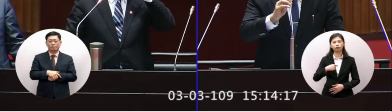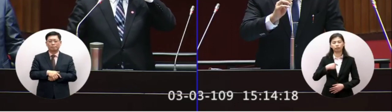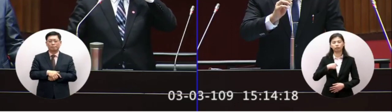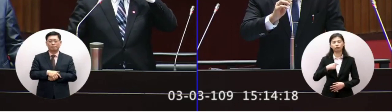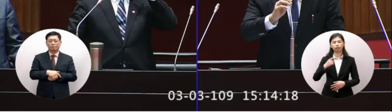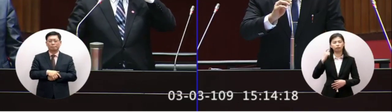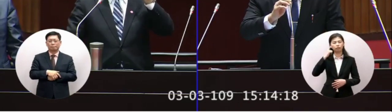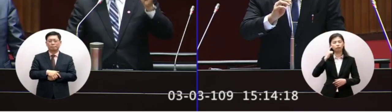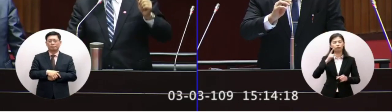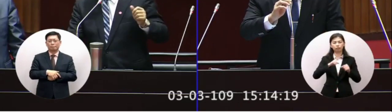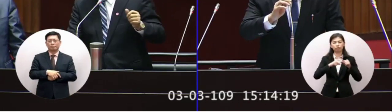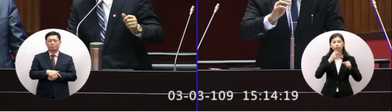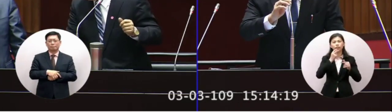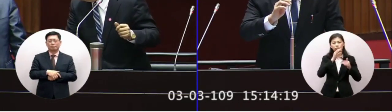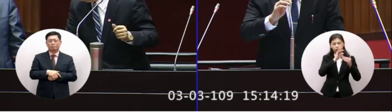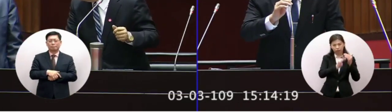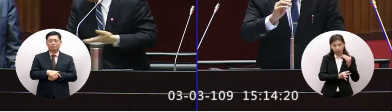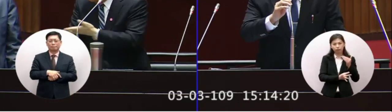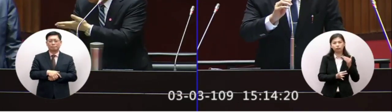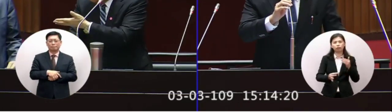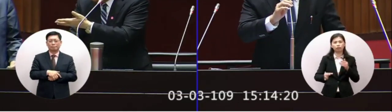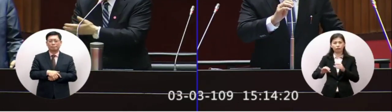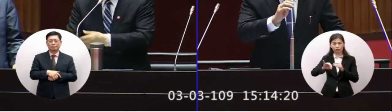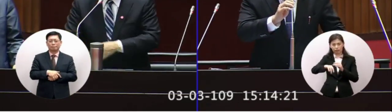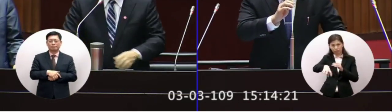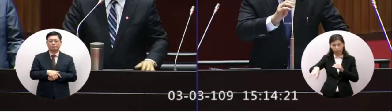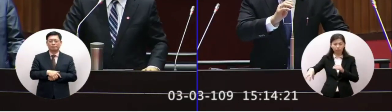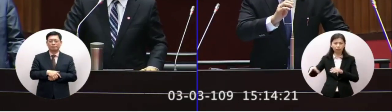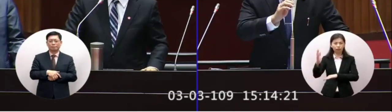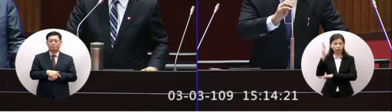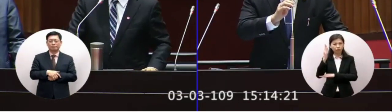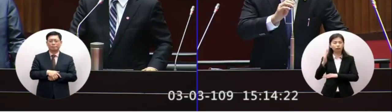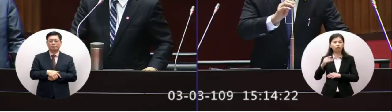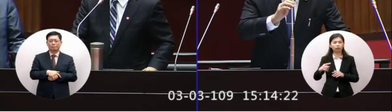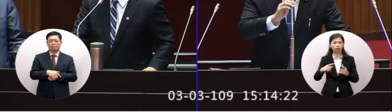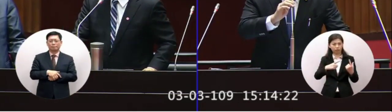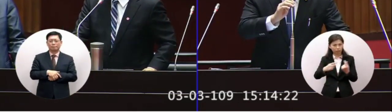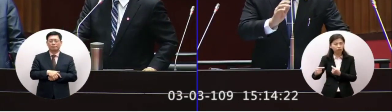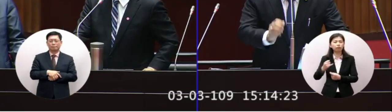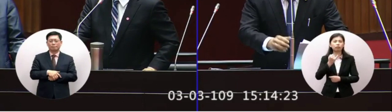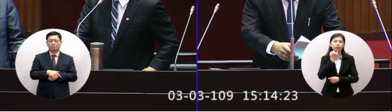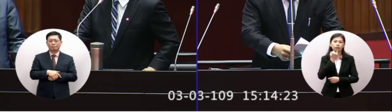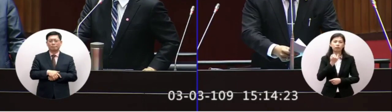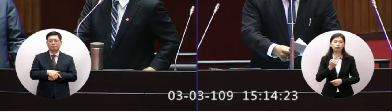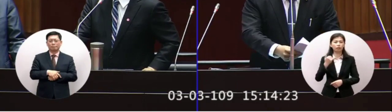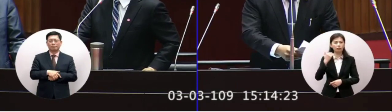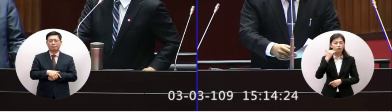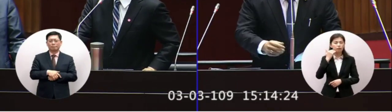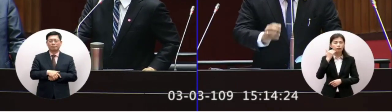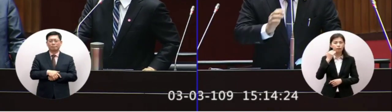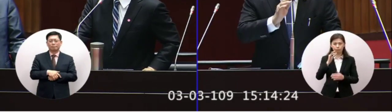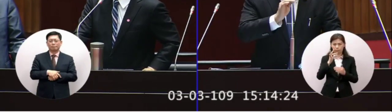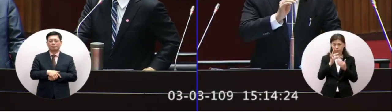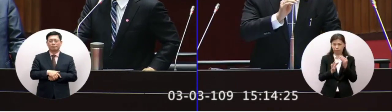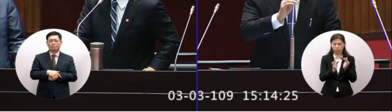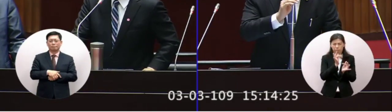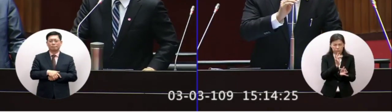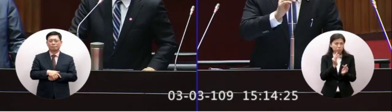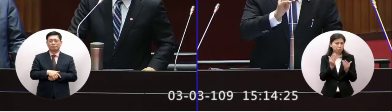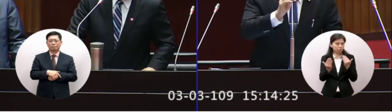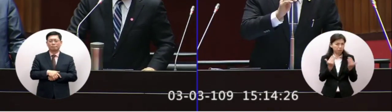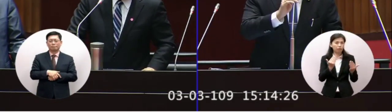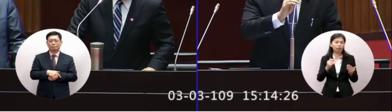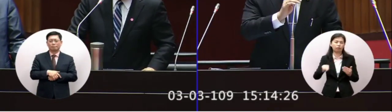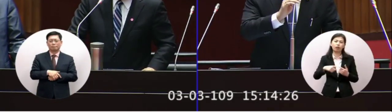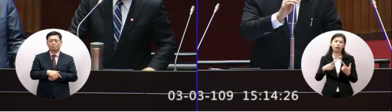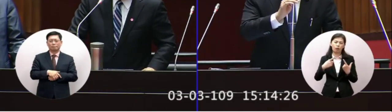很多这个中央定的准则地方上在执行，最重要是他在执行上的这个依据啦，所以这个部分我们如果可以明定的更具体的话，